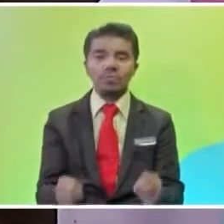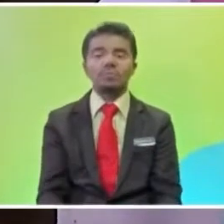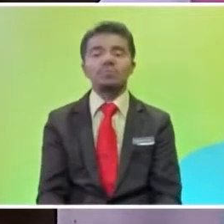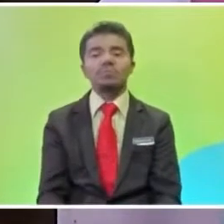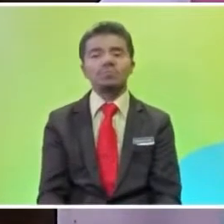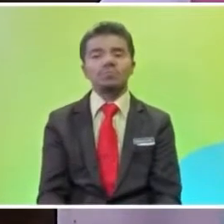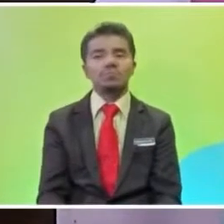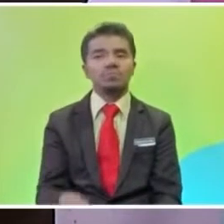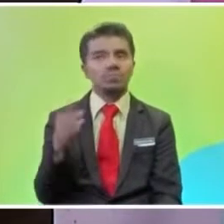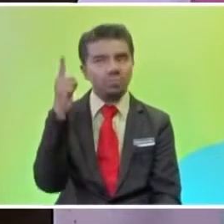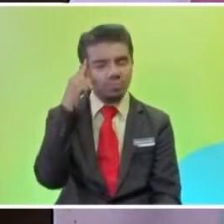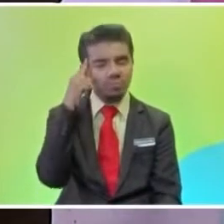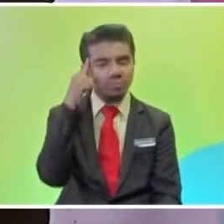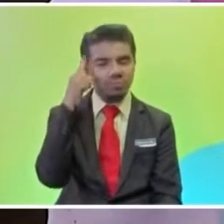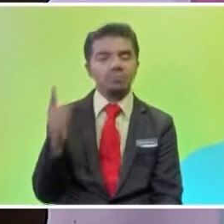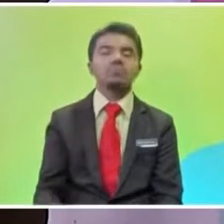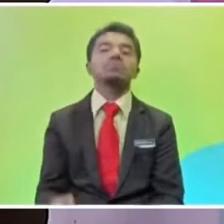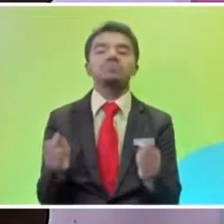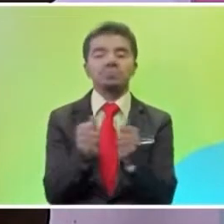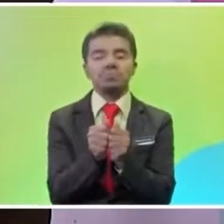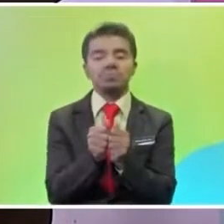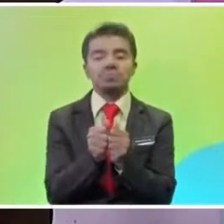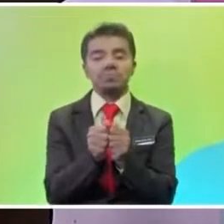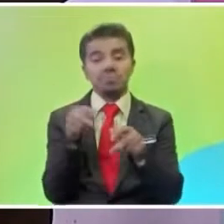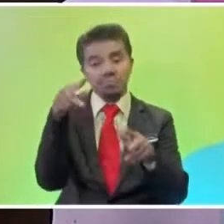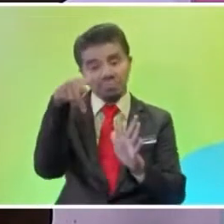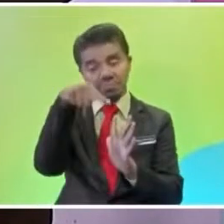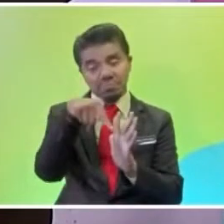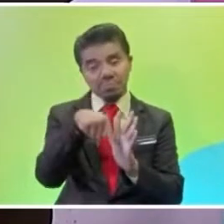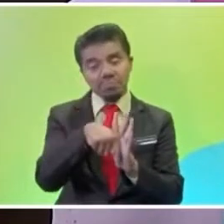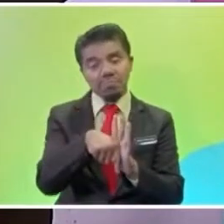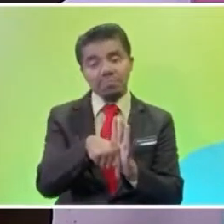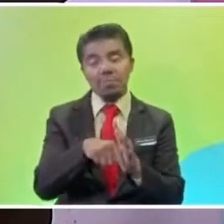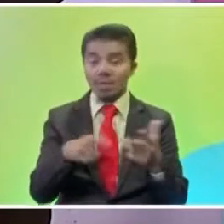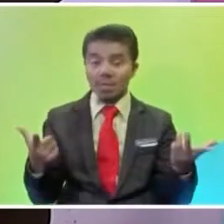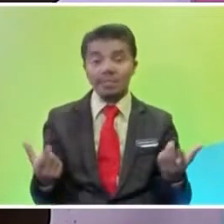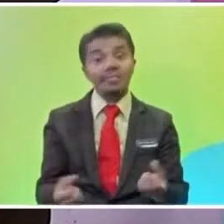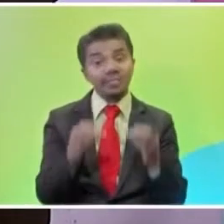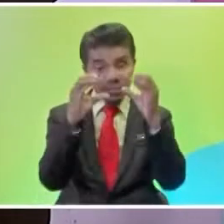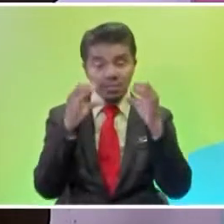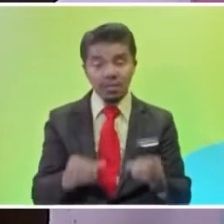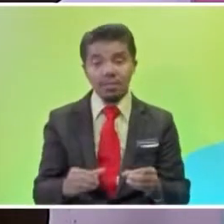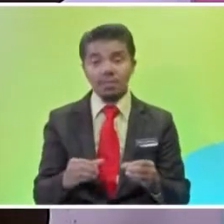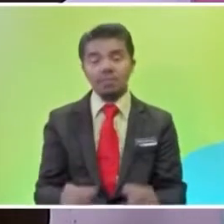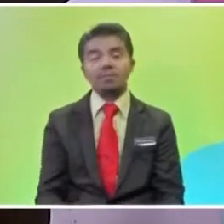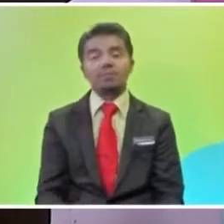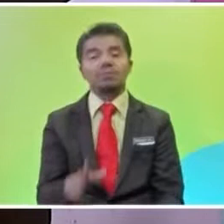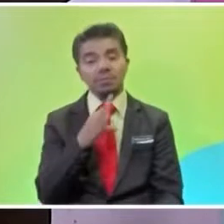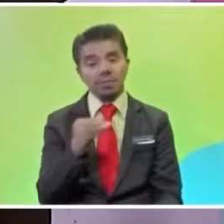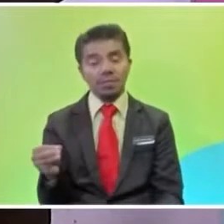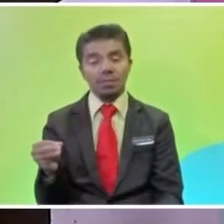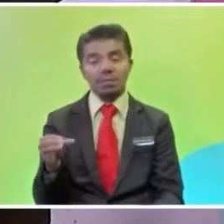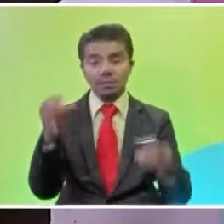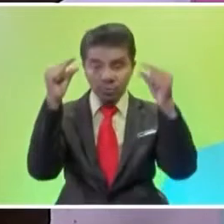aplikasi berkata tidak dengan berbagai cara yang baik jadi guru perlu tahu langkah langkah di jalan tersebut supaya